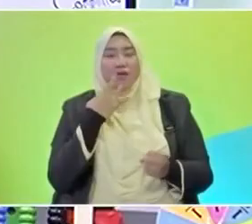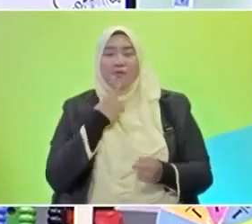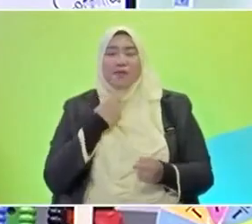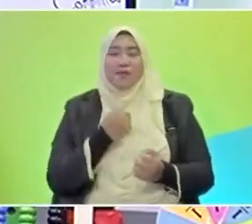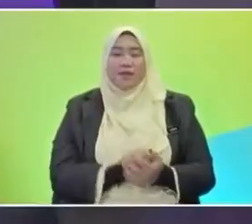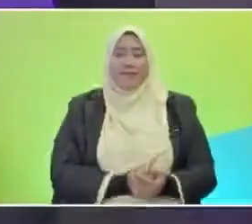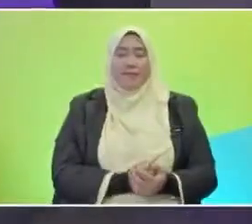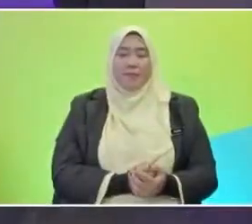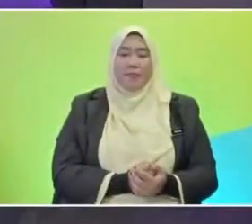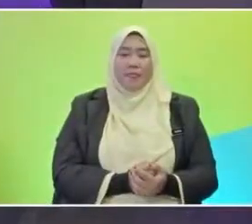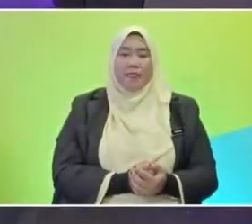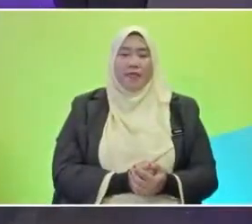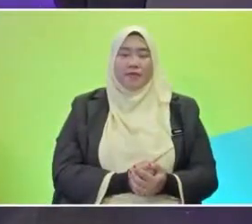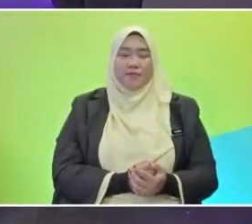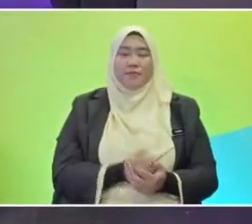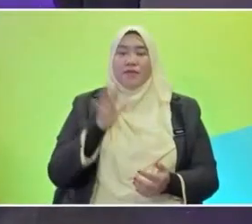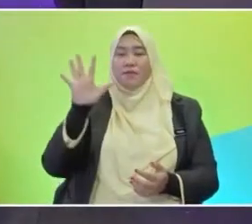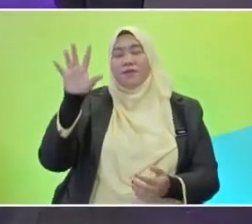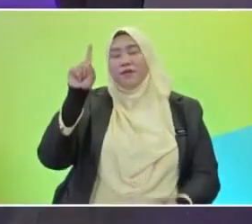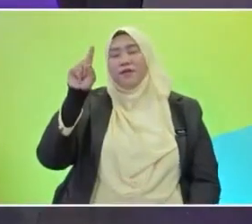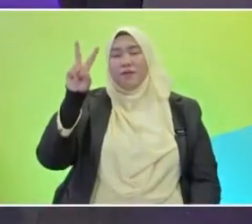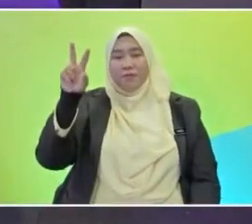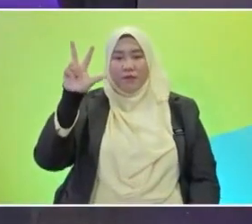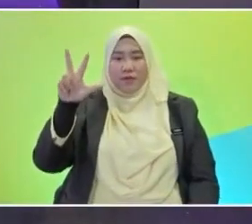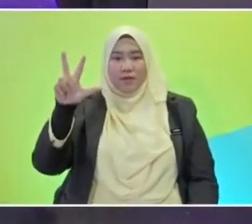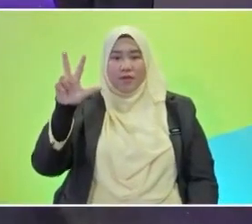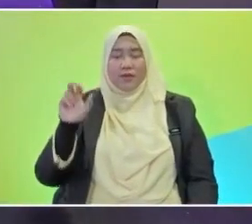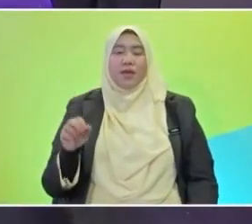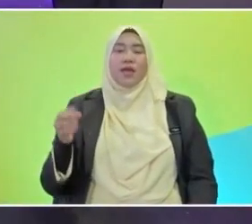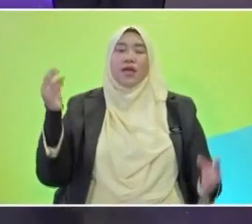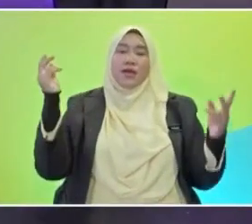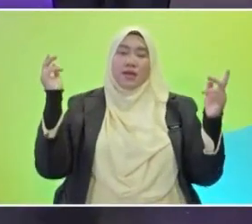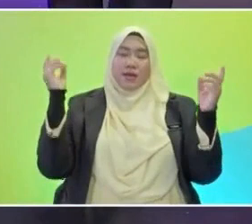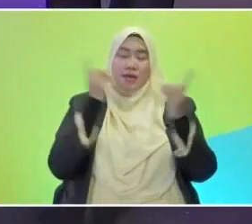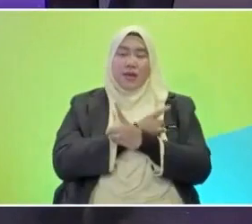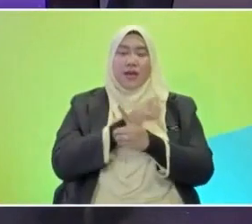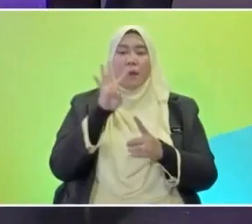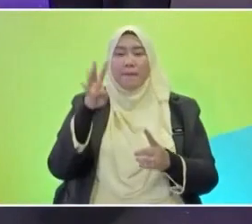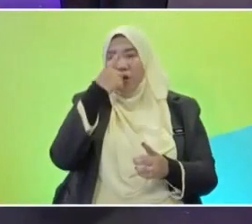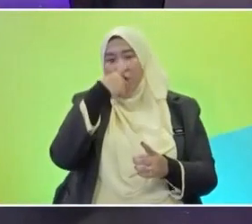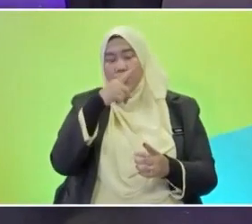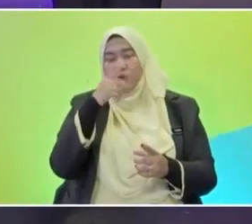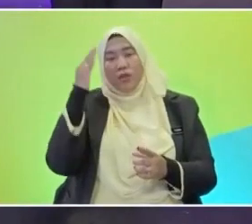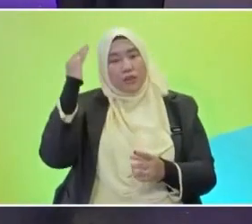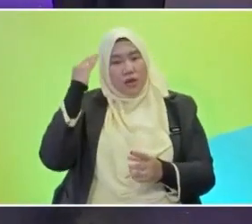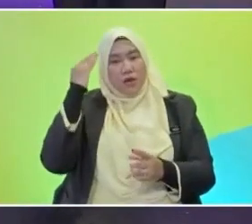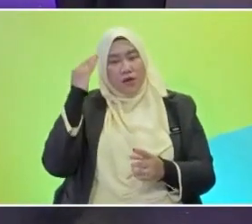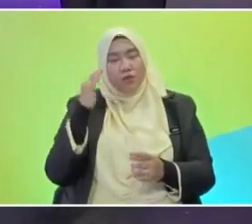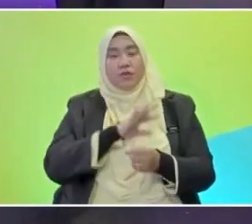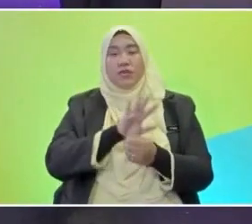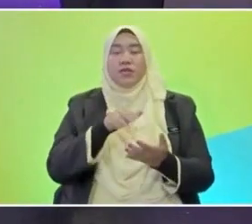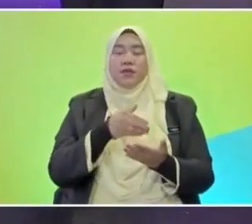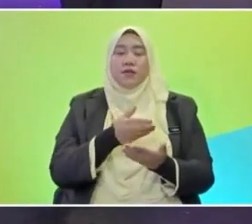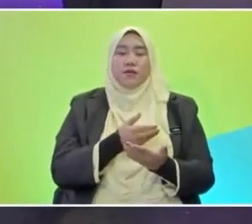soalnya itu 5.123 kita akan mendapatkannya 4 untuk tahu jumlah ataupun soal